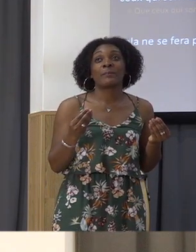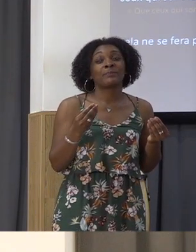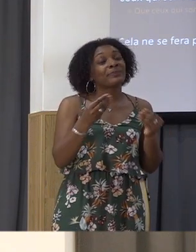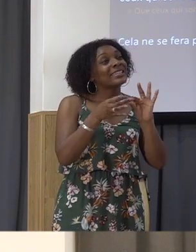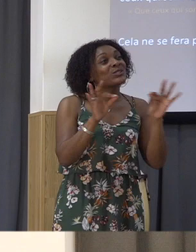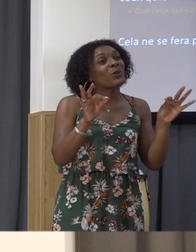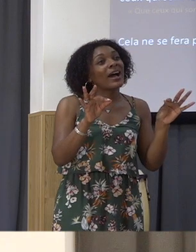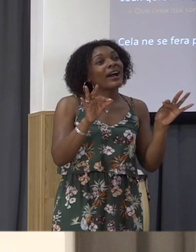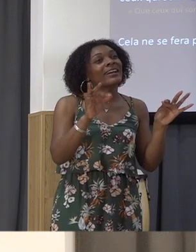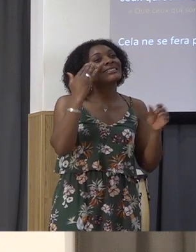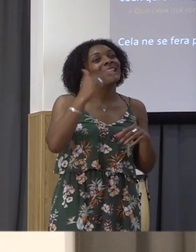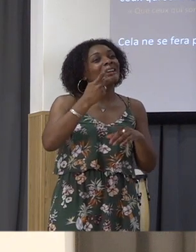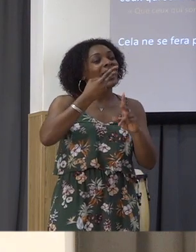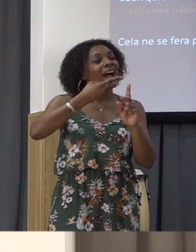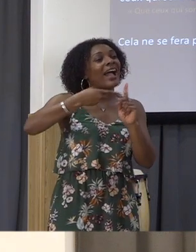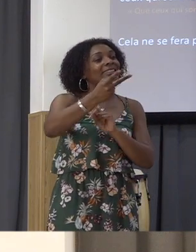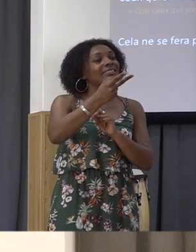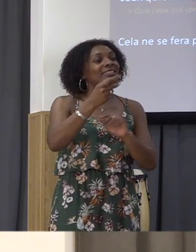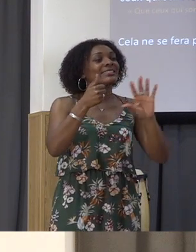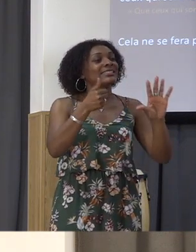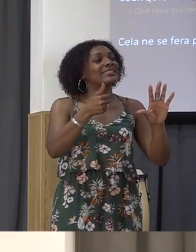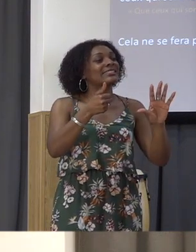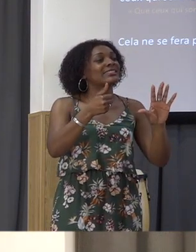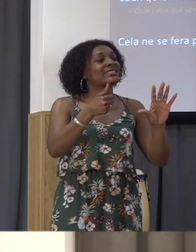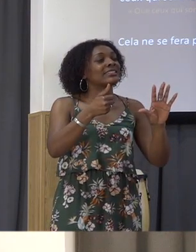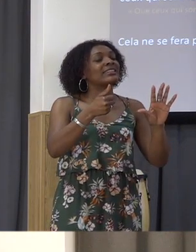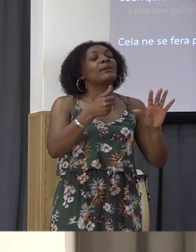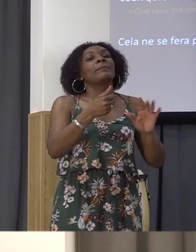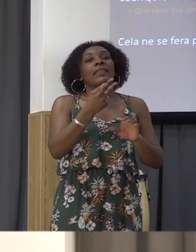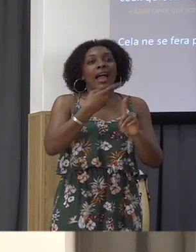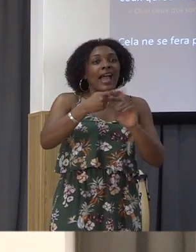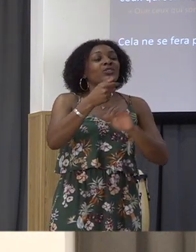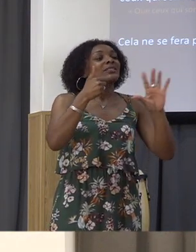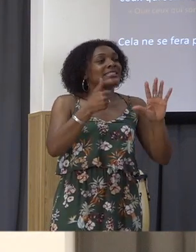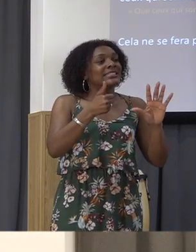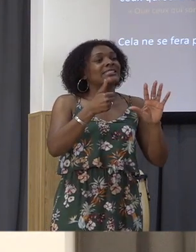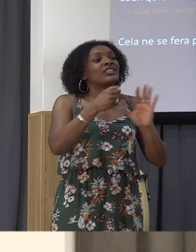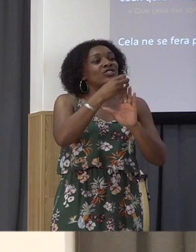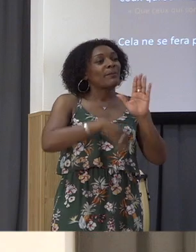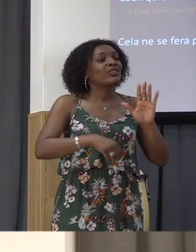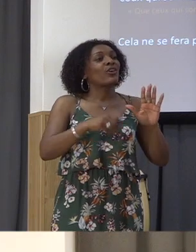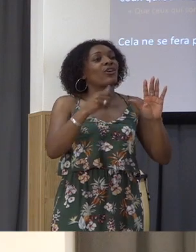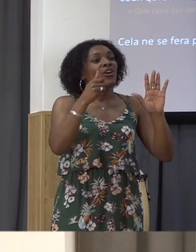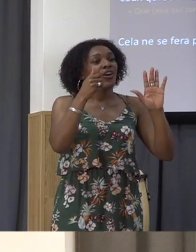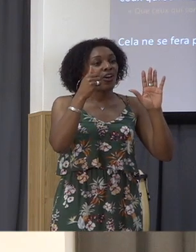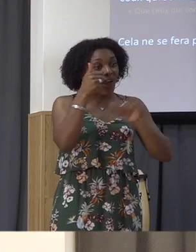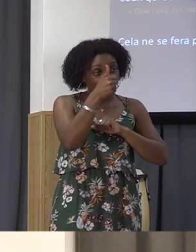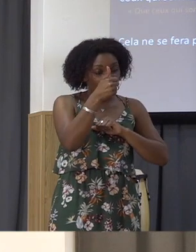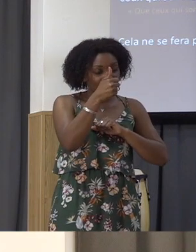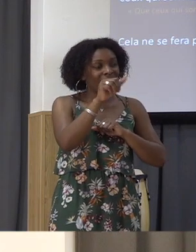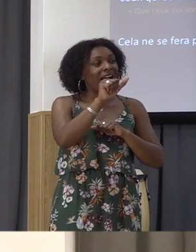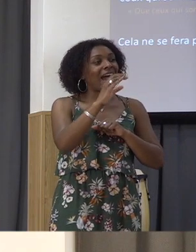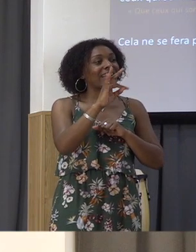l'histoire qui se passe dans Acte 6, au chapitre 1, parce que notre siècle